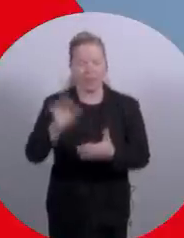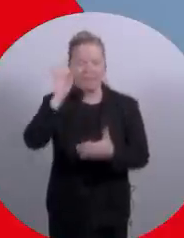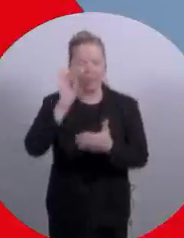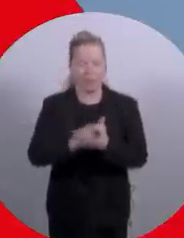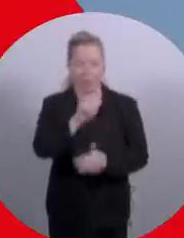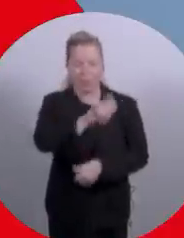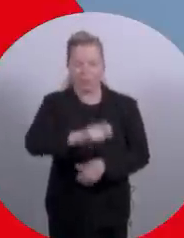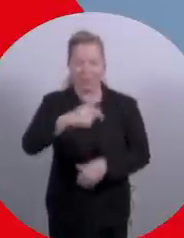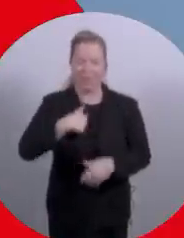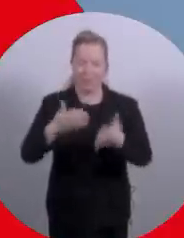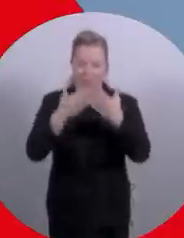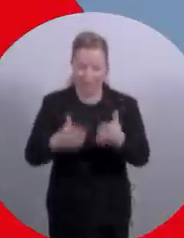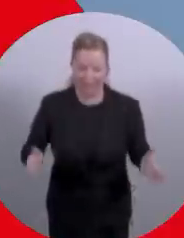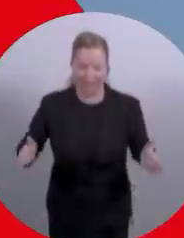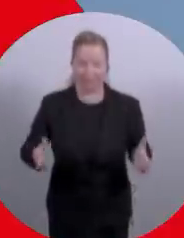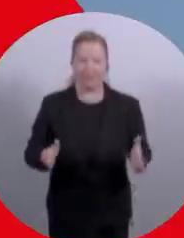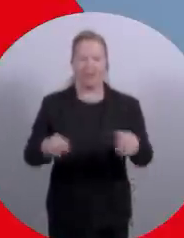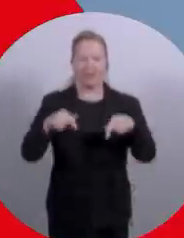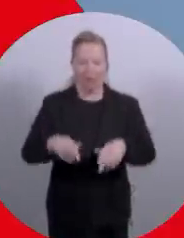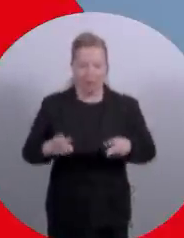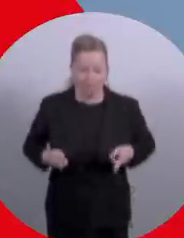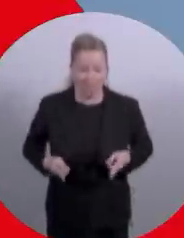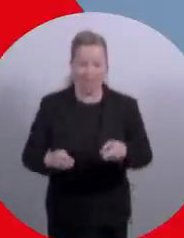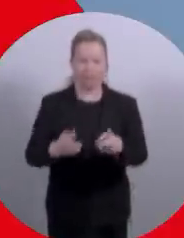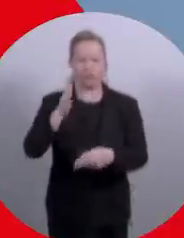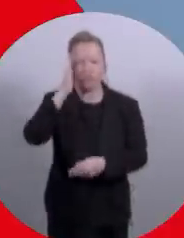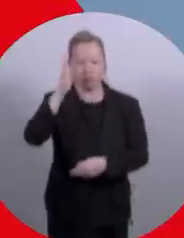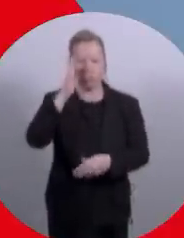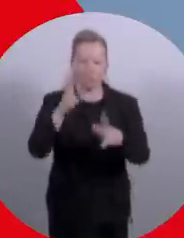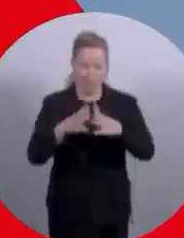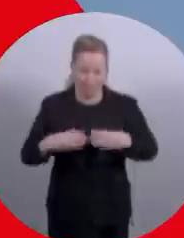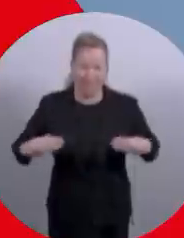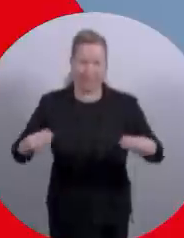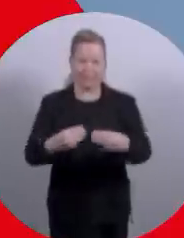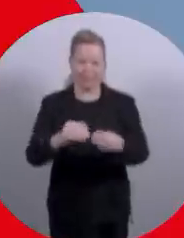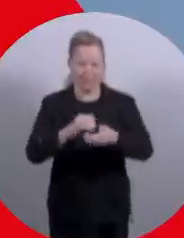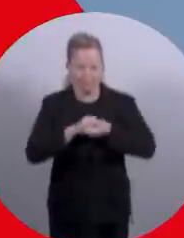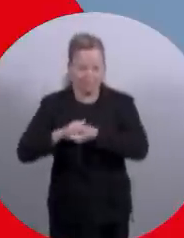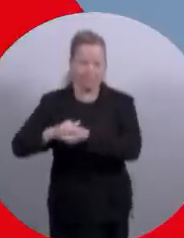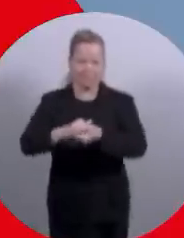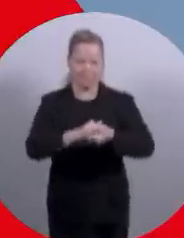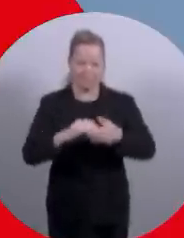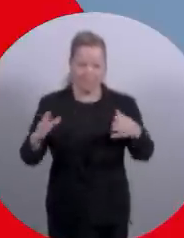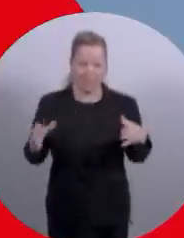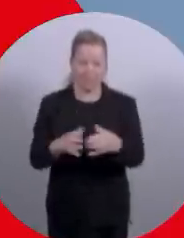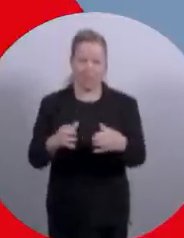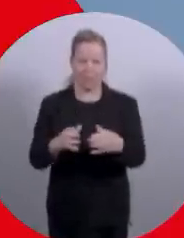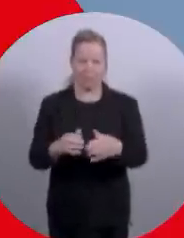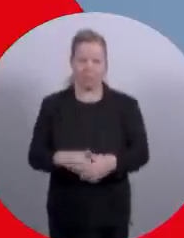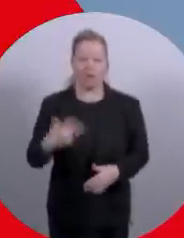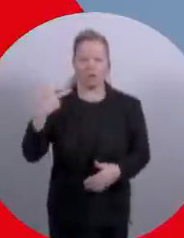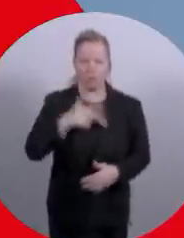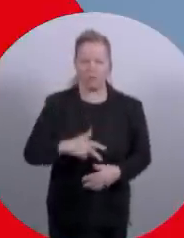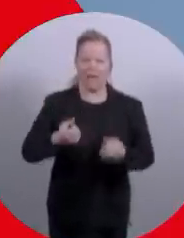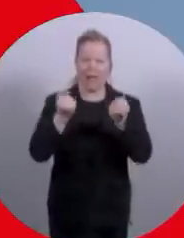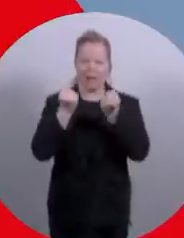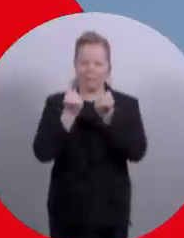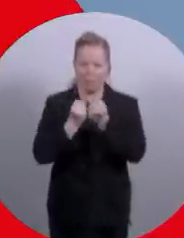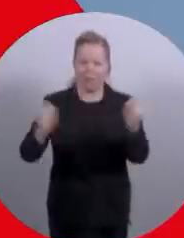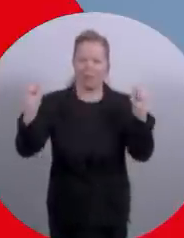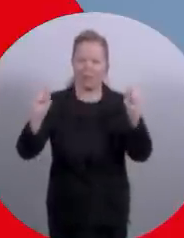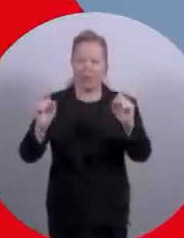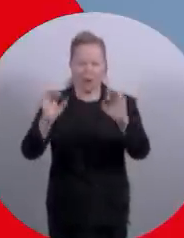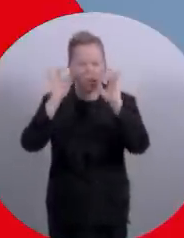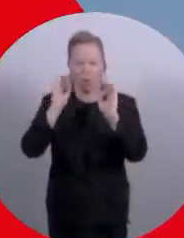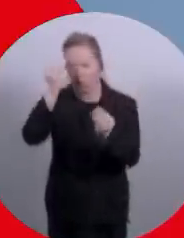Weg in die Zukunft zu gehen und mit euch ein unglaubliches Comeback das Sozialdemokratie zu feiern